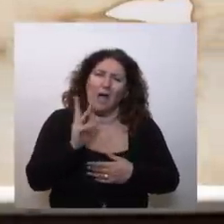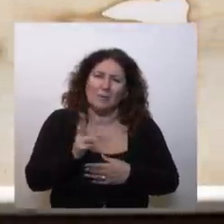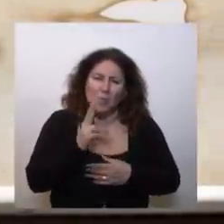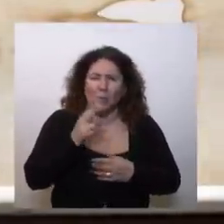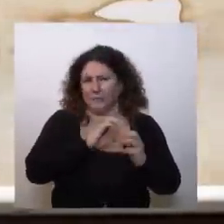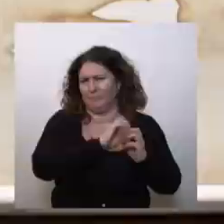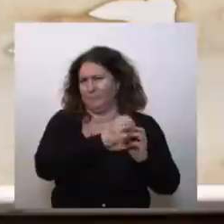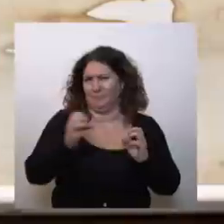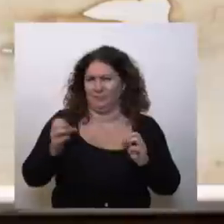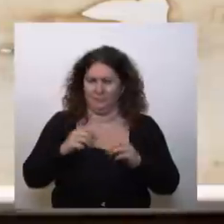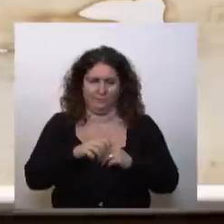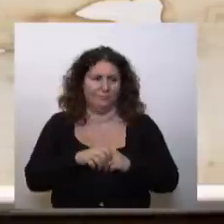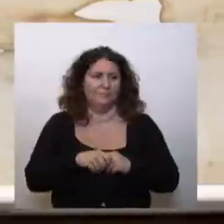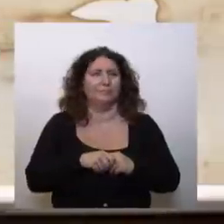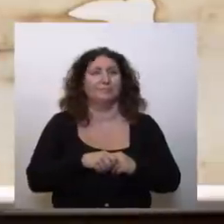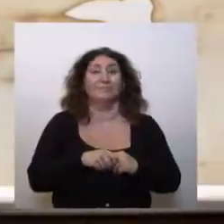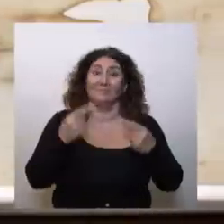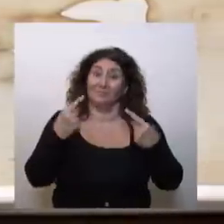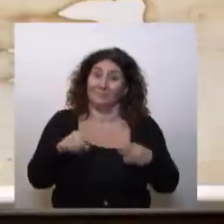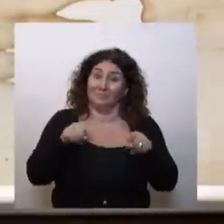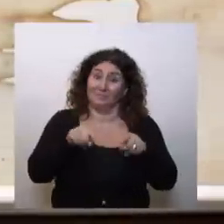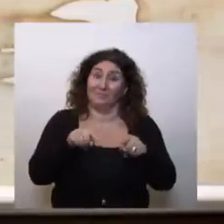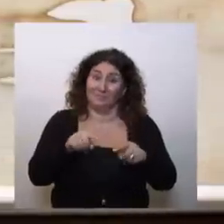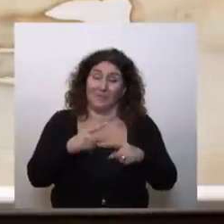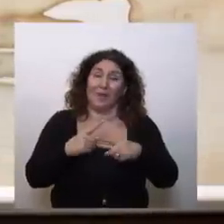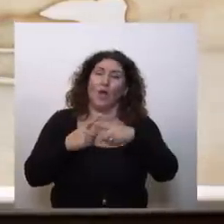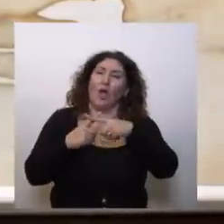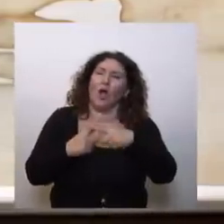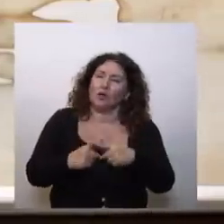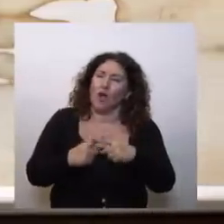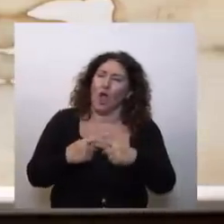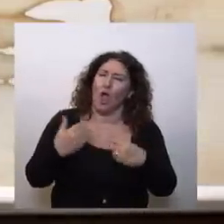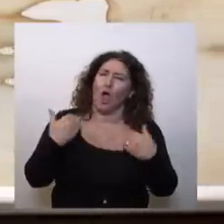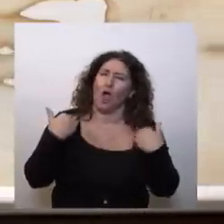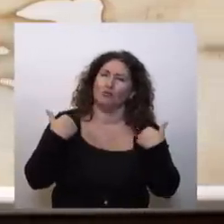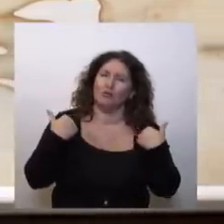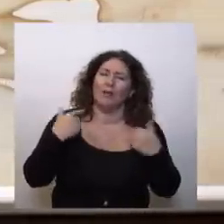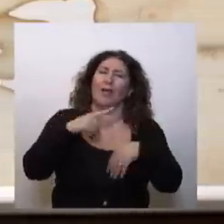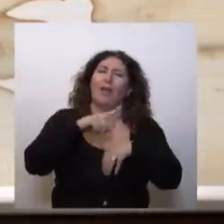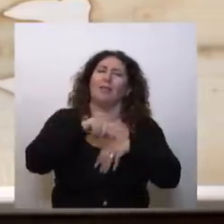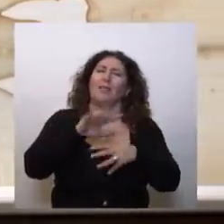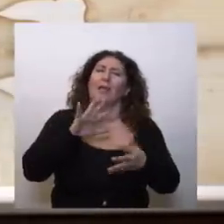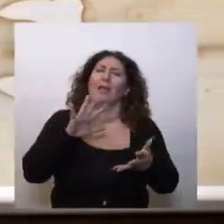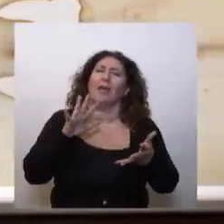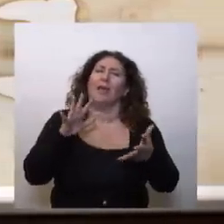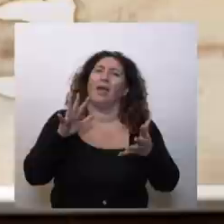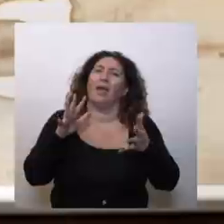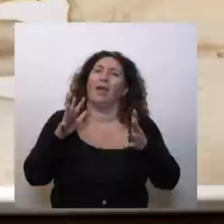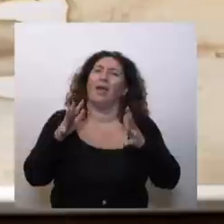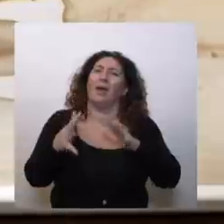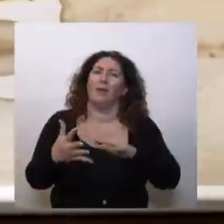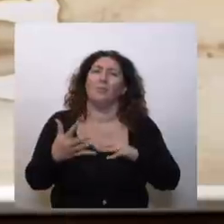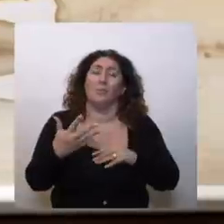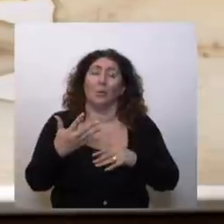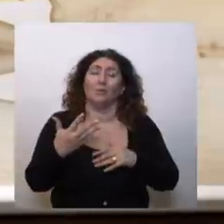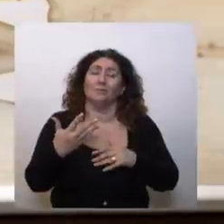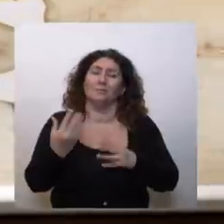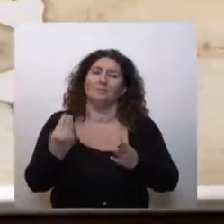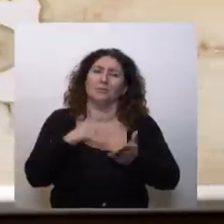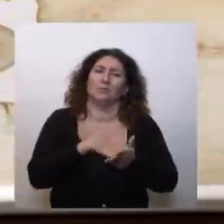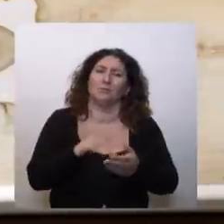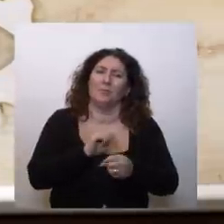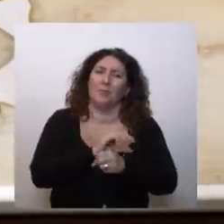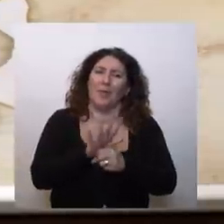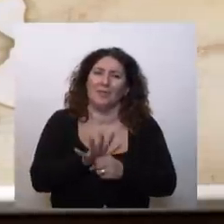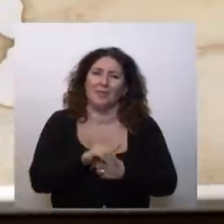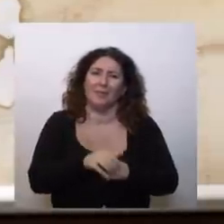Insieme a queste croci si è aggiunto nel tempo presente anche la pandemia, che